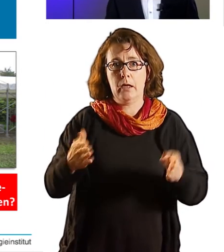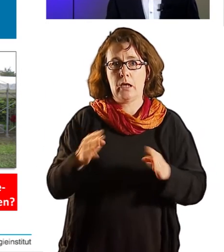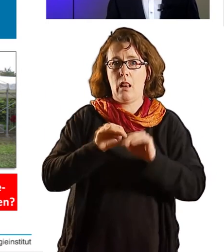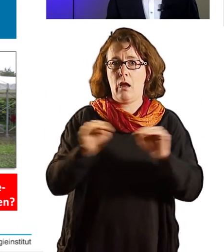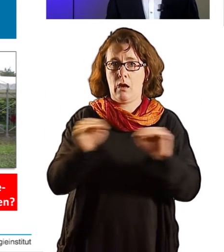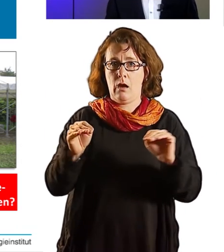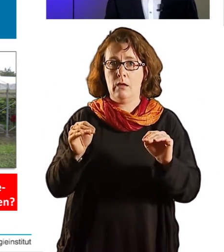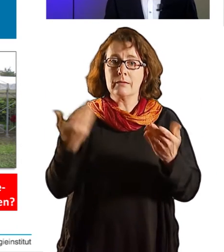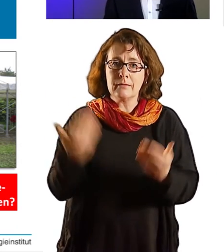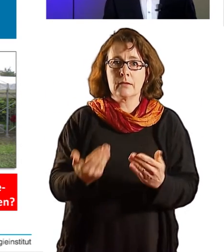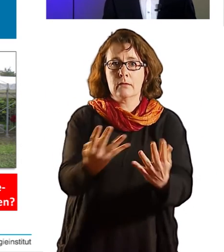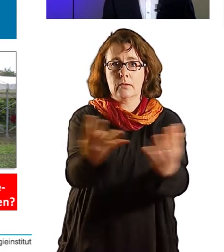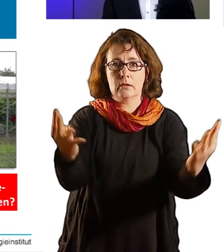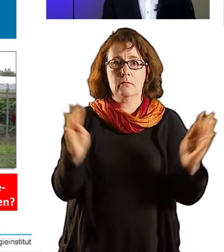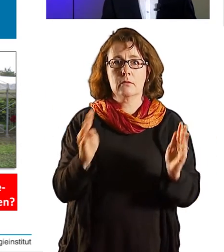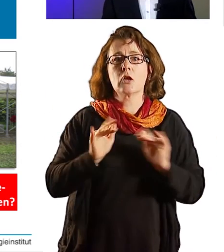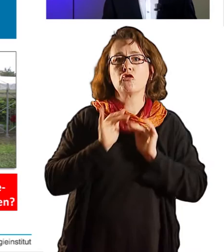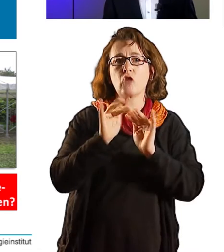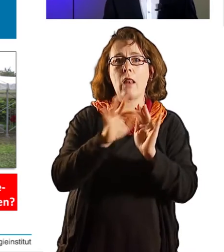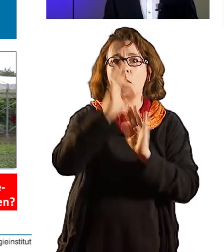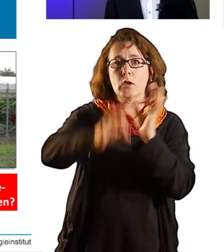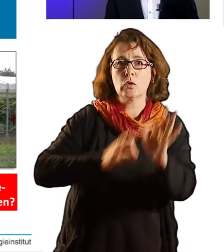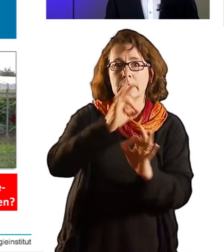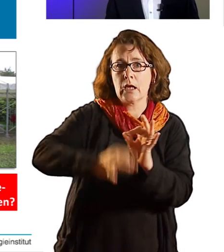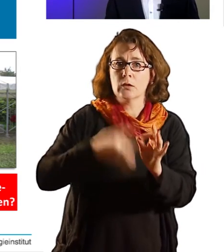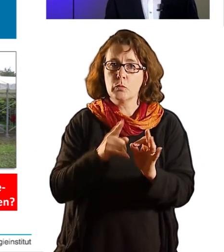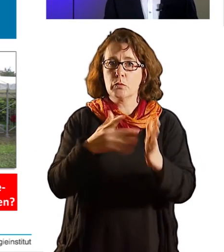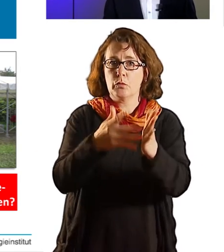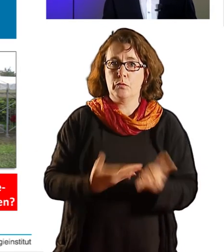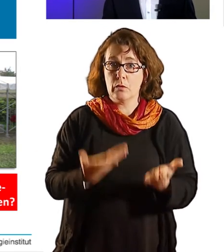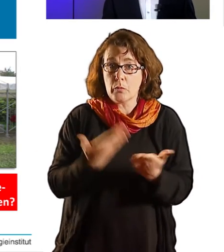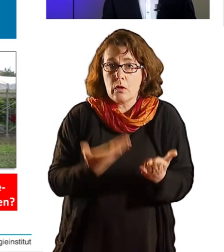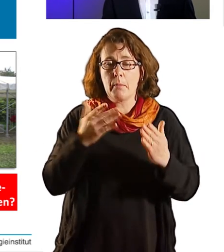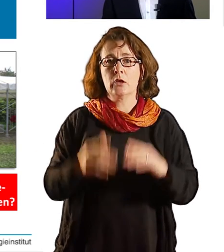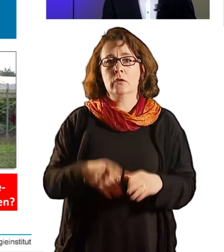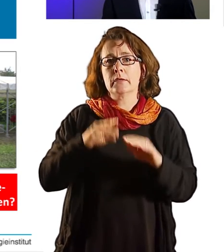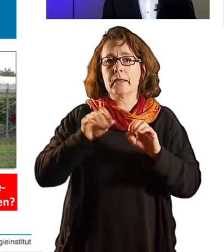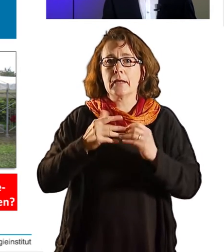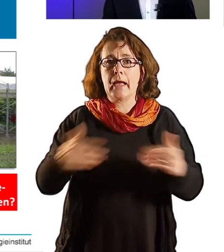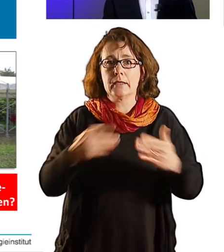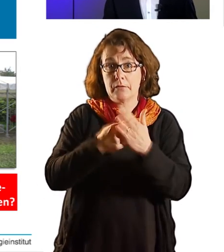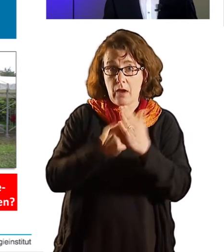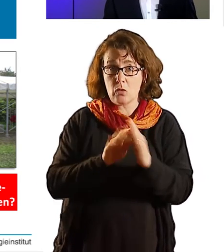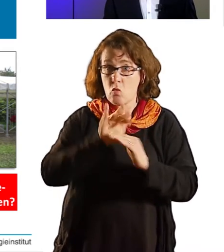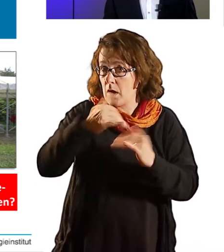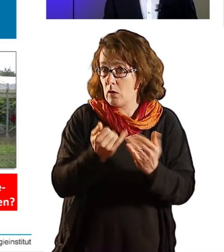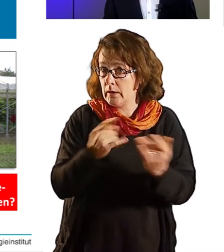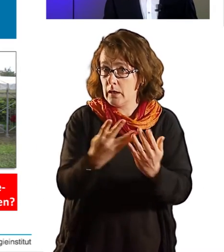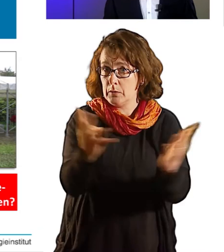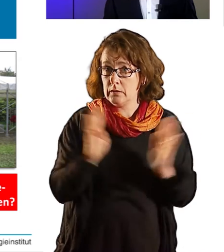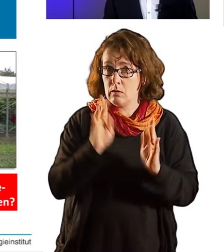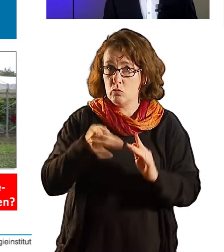Mit Messmethoden für ionisierende Strahlung wird zum Beispiel überprüft, ob Strahlenschutzgrenzwerte in der Umgebung des Lagers eingehalten